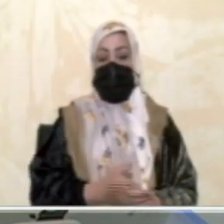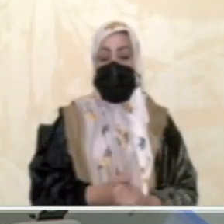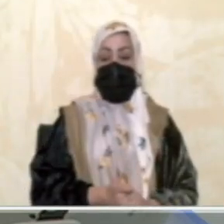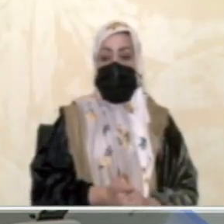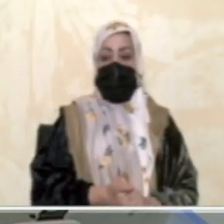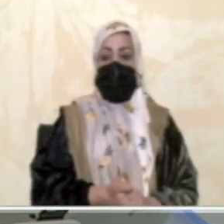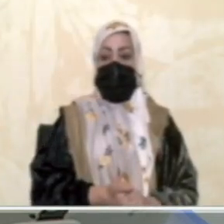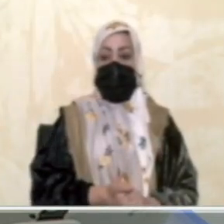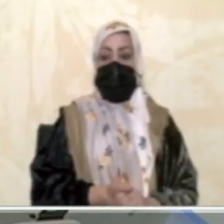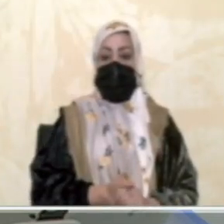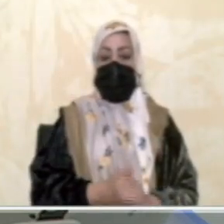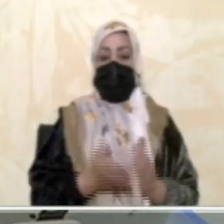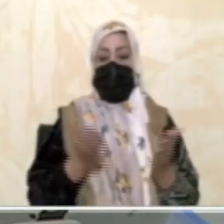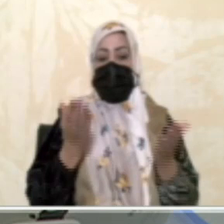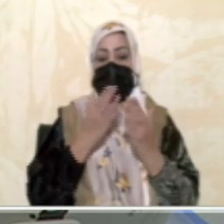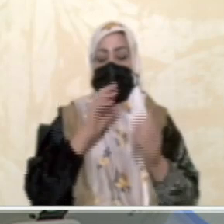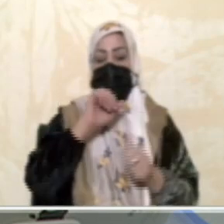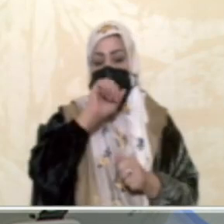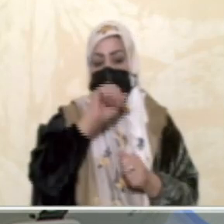نعم